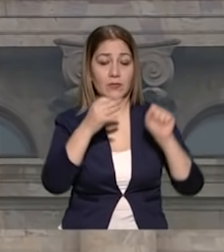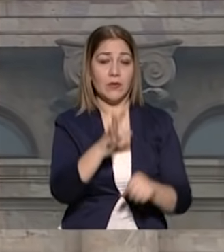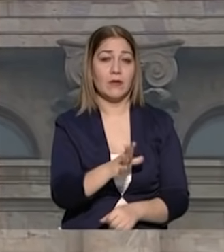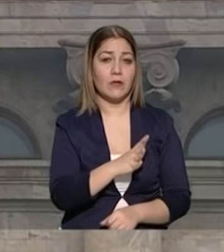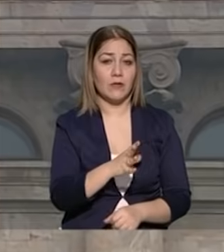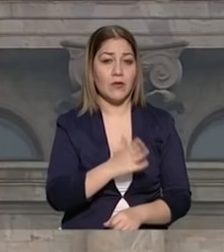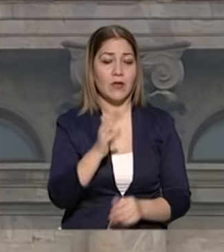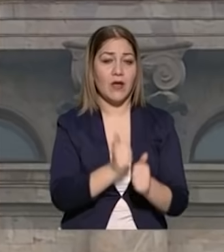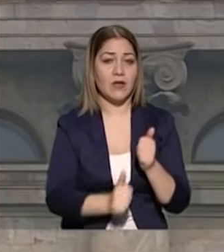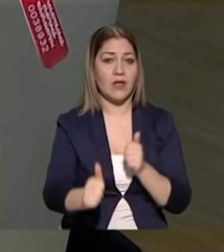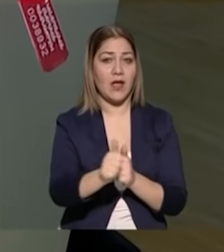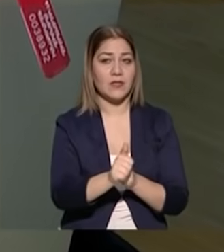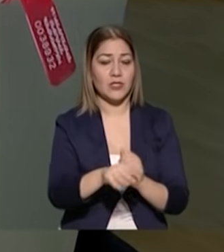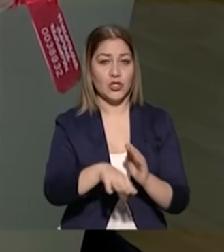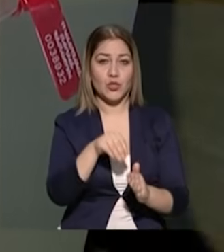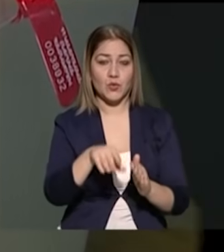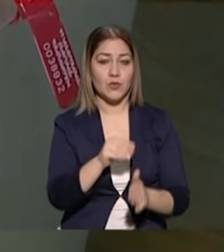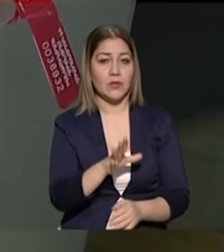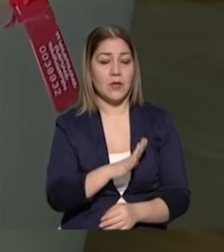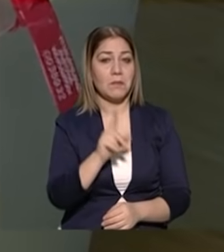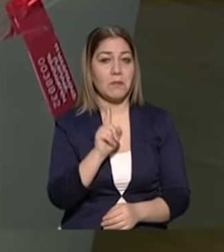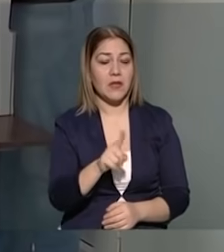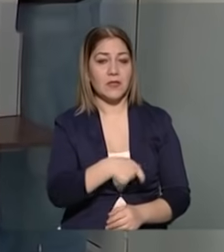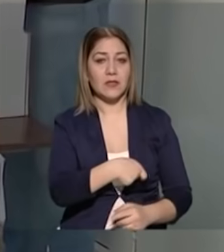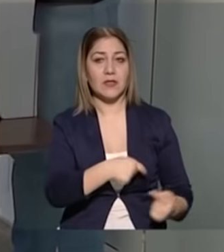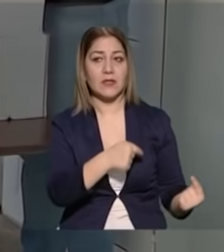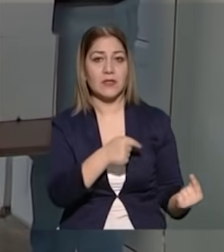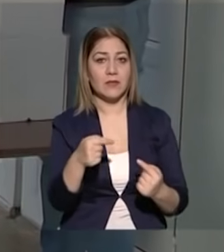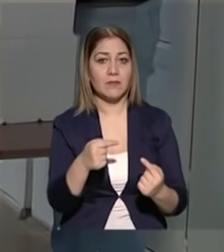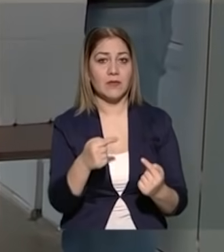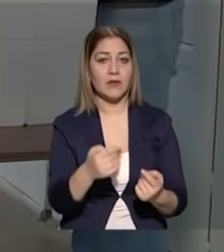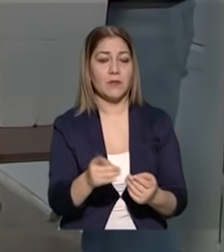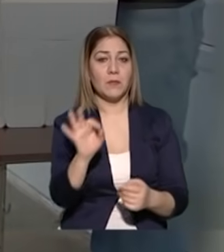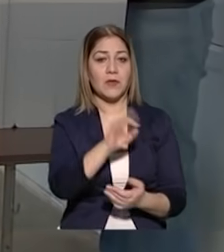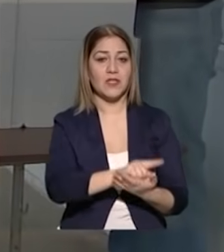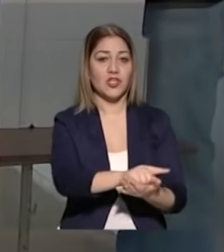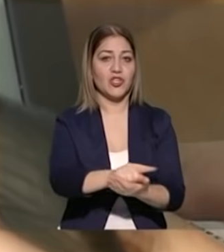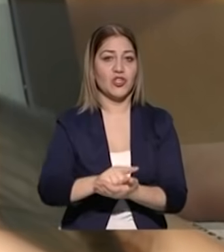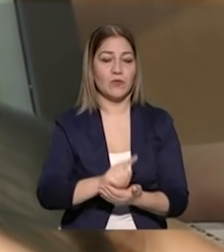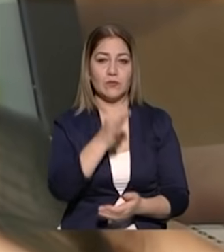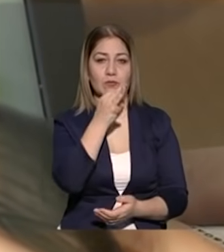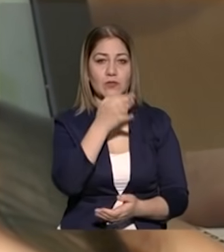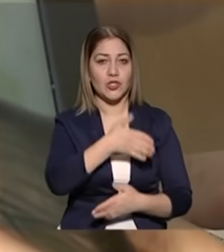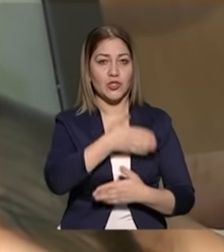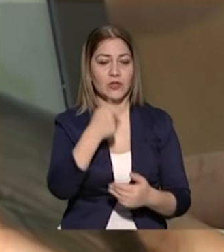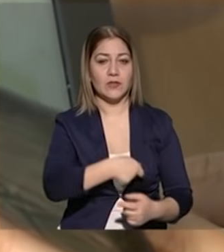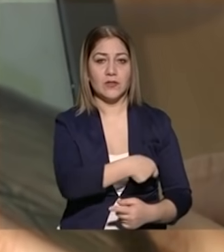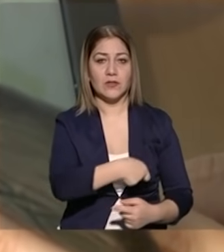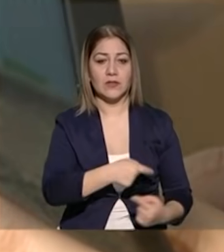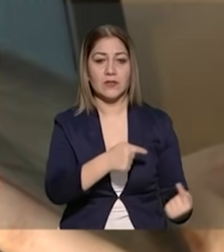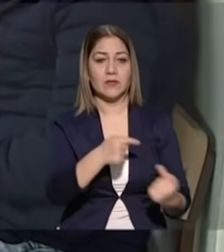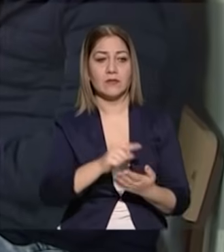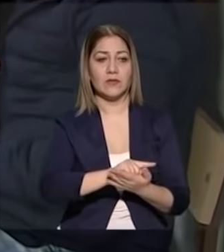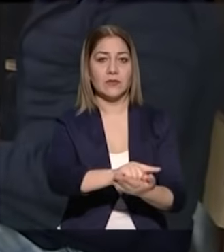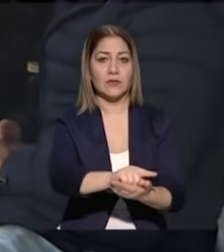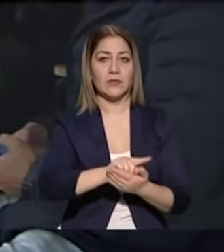որ կլինեն արտահերթ խորհրդարանական ընտրություններ, այդուհանդերձ ընդդիմադիրների հետ այդ օրակարգի շուրջ քննարկումներ դեռ չկան։ Ընդդիմադիրների հետ